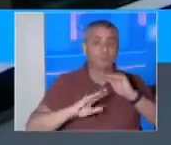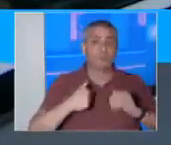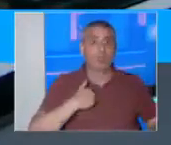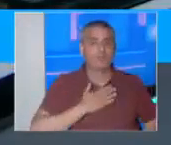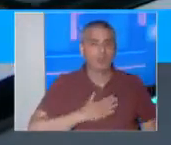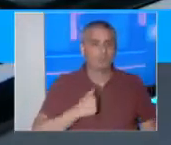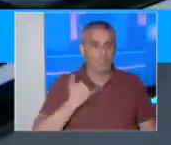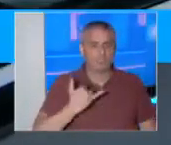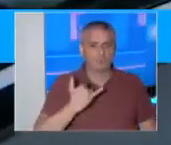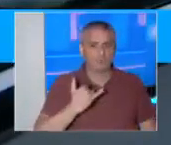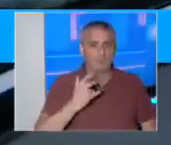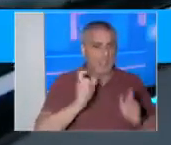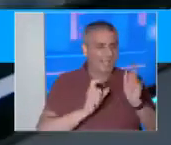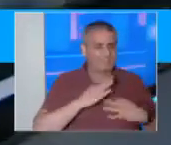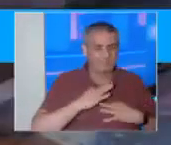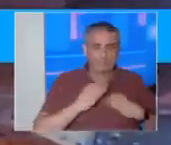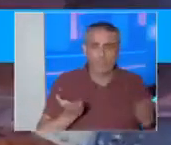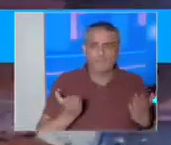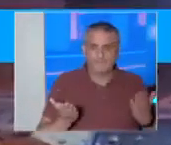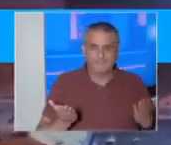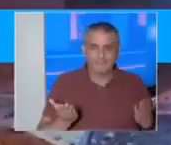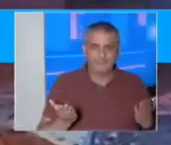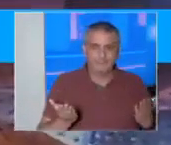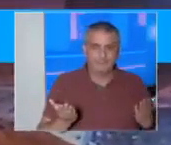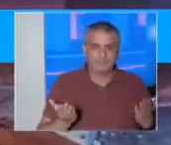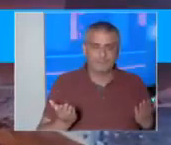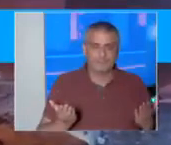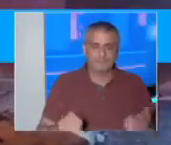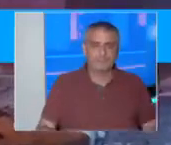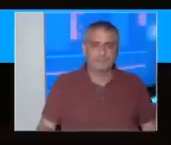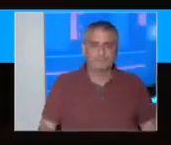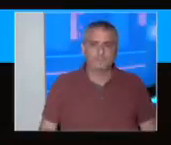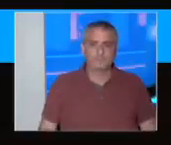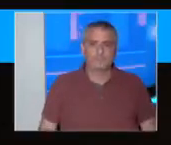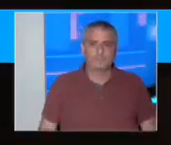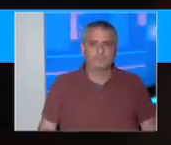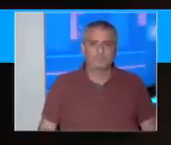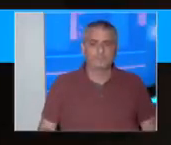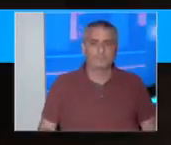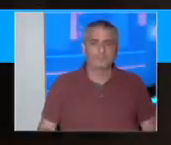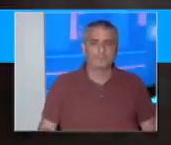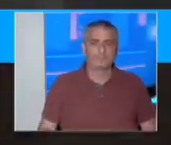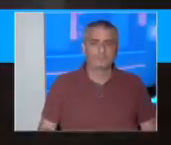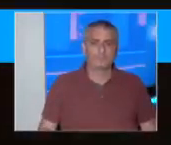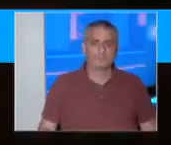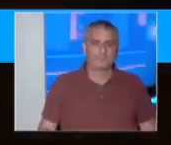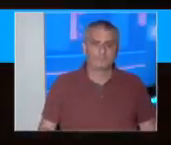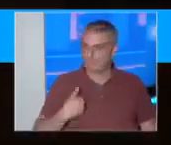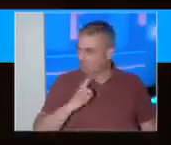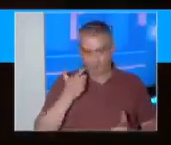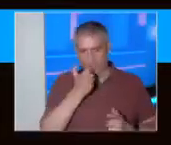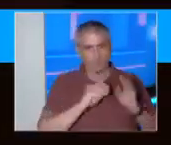אותי מעניין עכשיו דם של אזרחים. אתם יודעים לשפך כמיים. כן. לנו אסור להיות עם